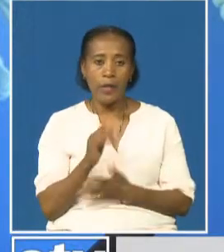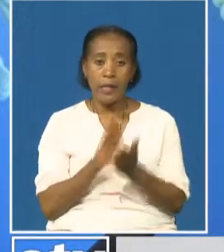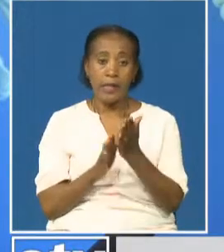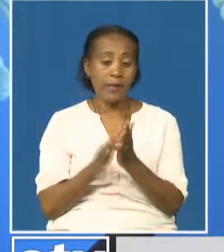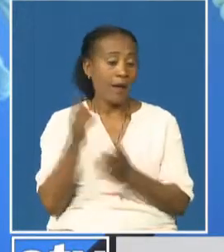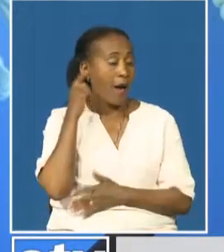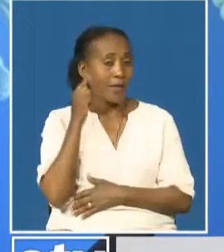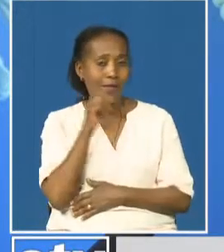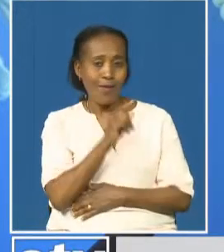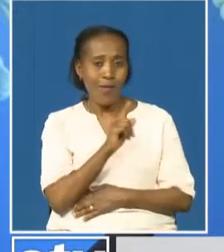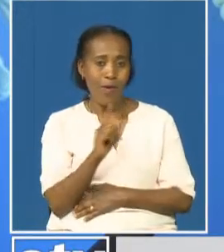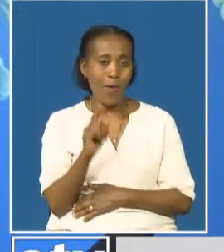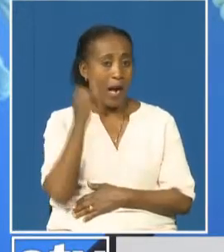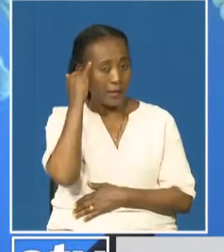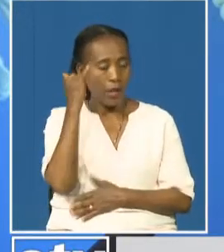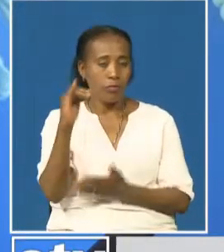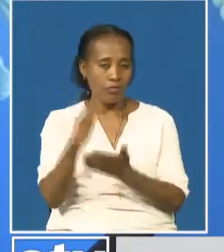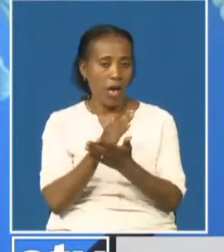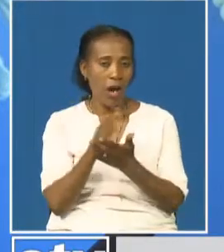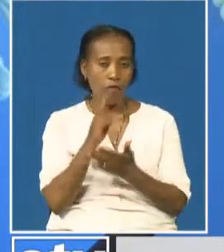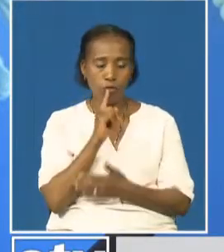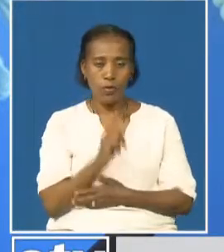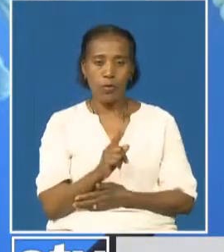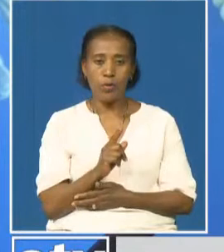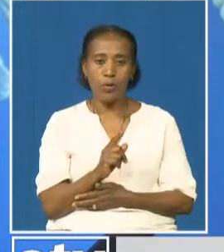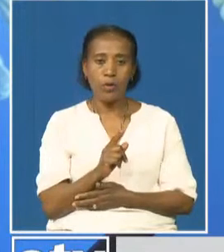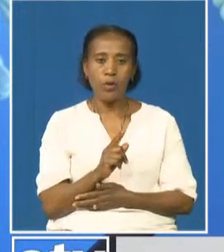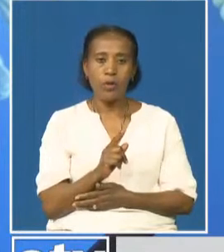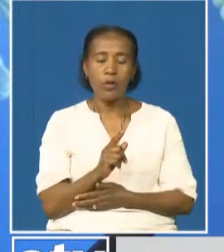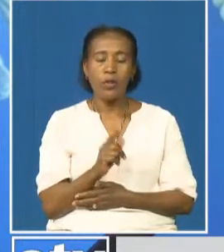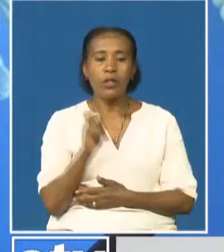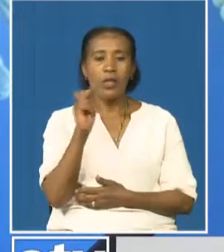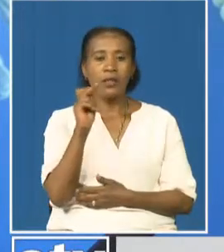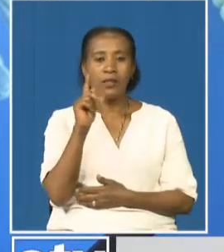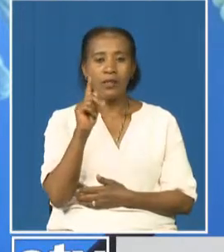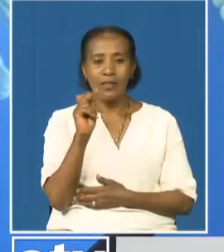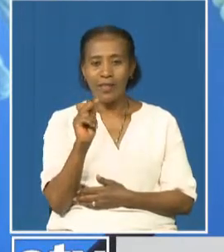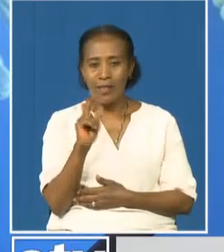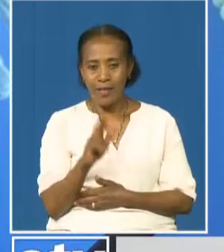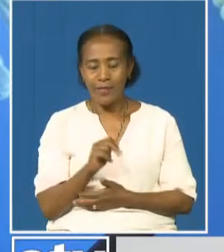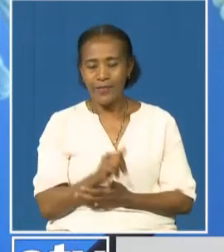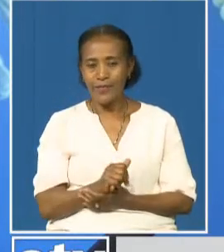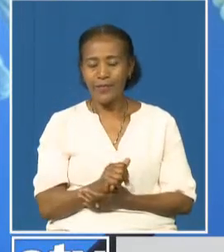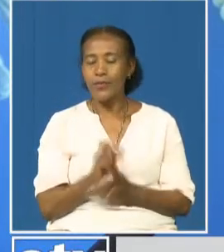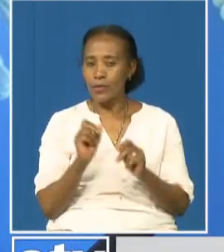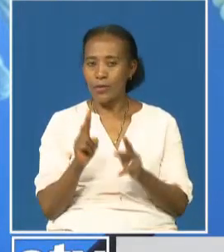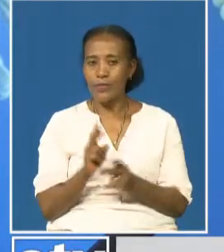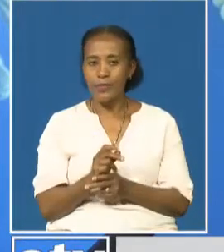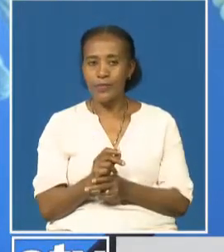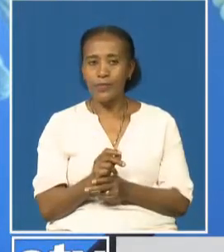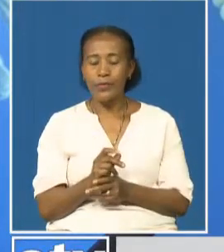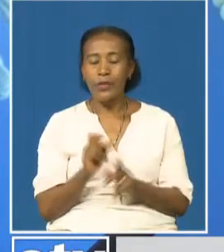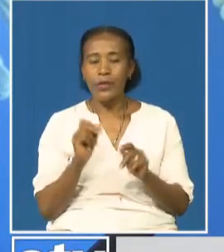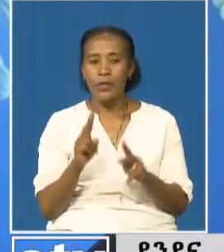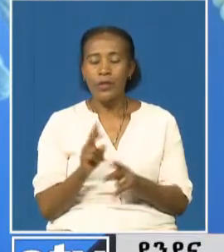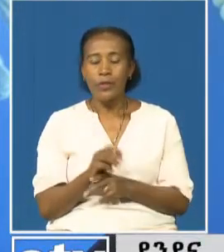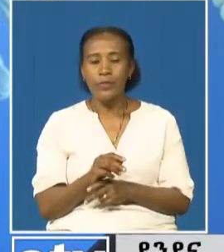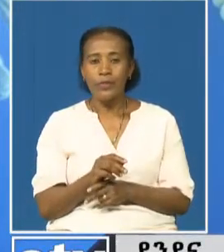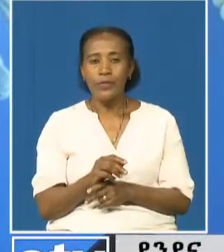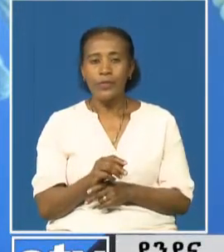ይቅርታ ስላልሰማሁ ነው። ሐሳቦትን ያካፍሉን እስቲ። አቶ ዳንደና ወልቀባ ጋምቦ። ጋምቦ ኦኬ። እሺ እሺ